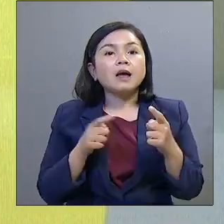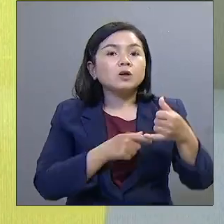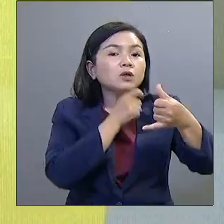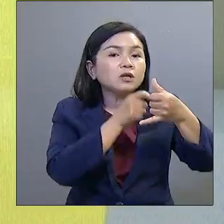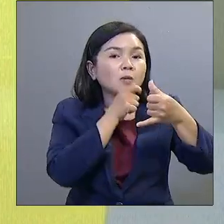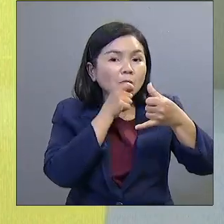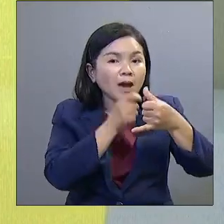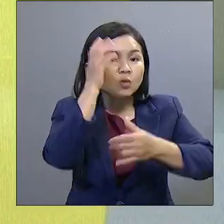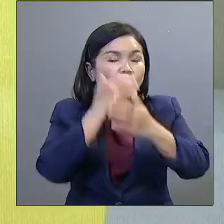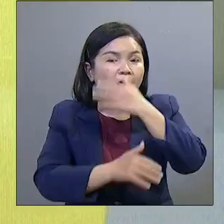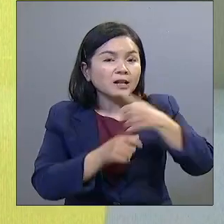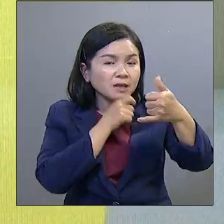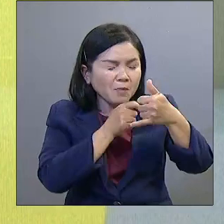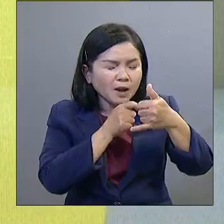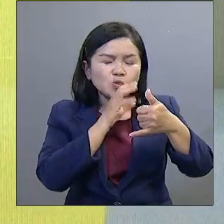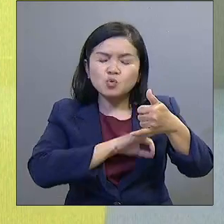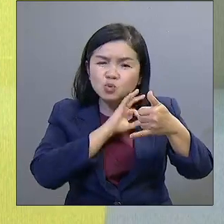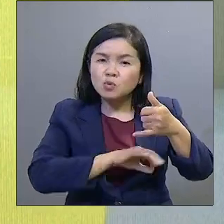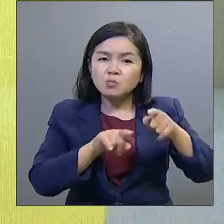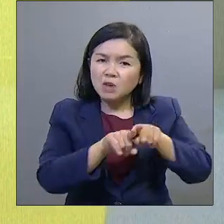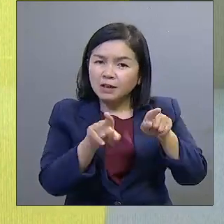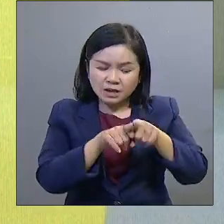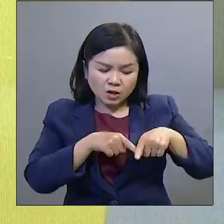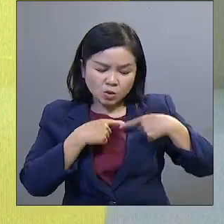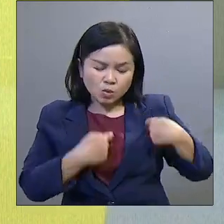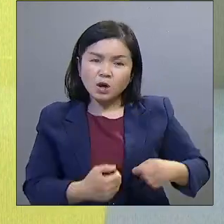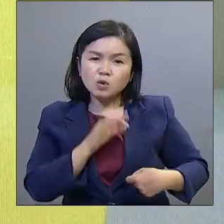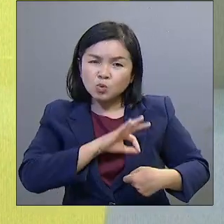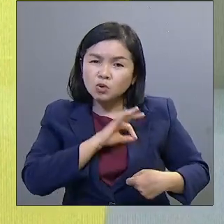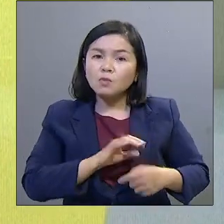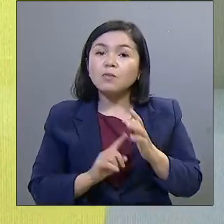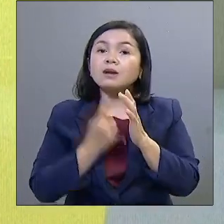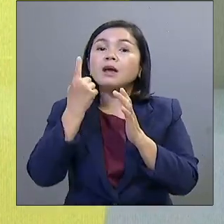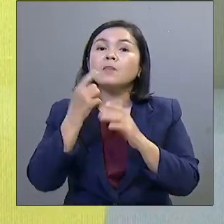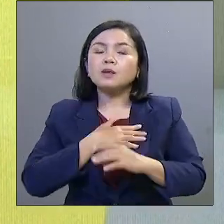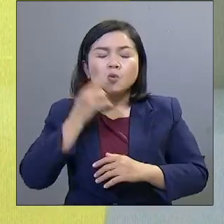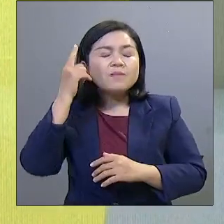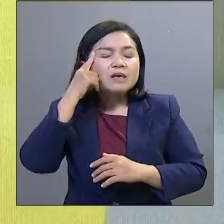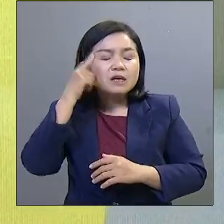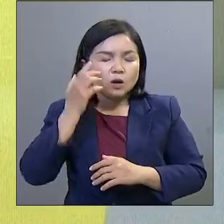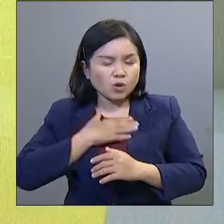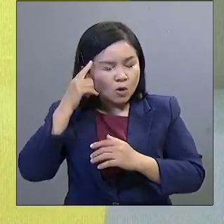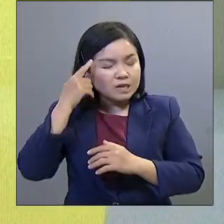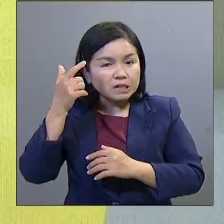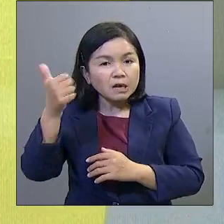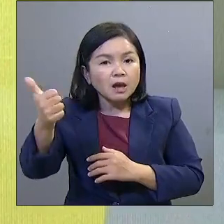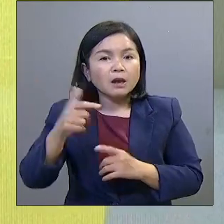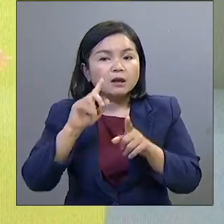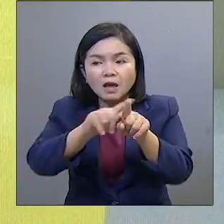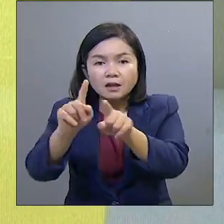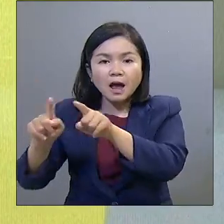คุณเอกเนี่ยคือเรารู้สึกได้เลยนะพลังใจมาจริงๆอ่ะคือมันเริ่มจาก mindset ของเราอะค่ะคุณผู้ชมถ้าเราคิดดีเนี่ยพลังเหล่